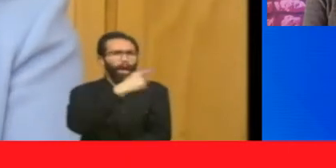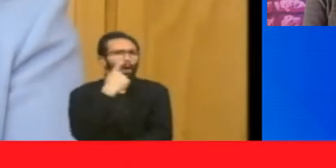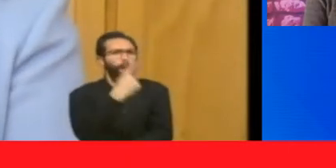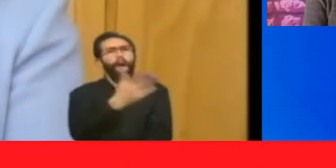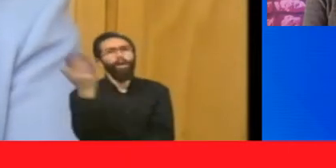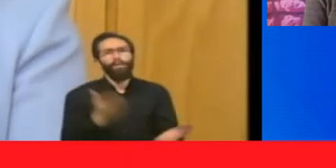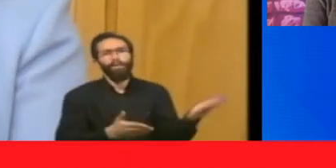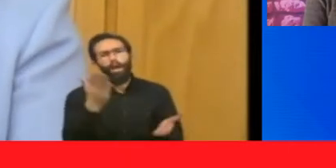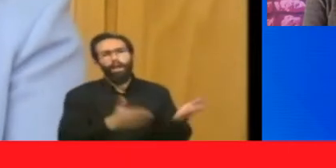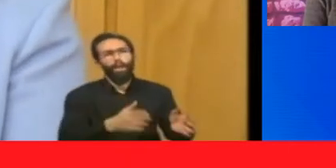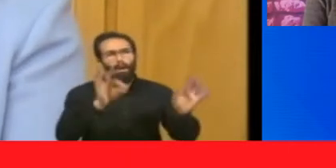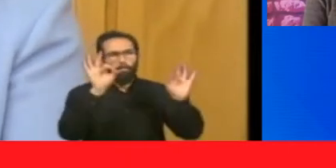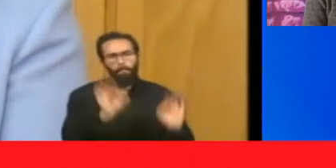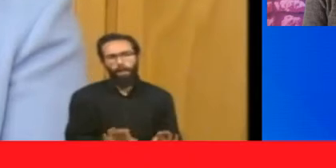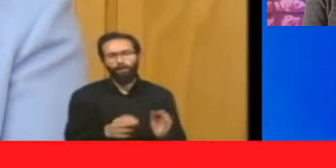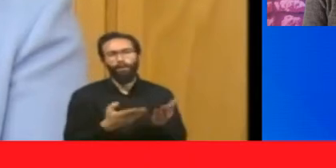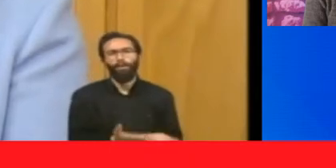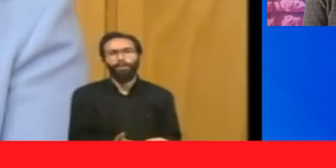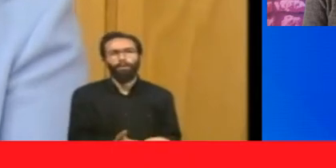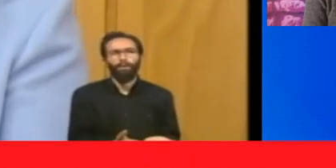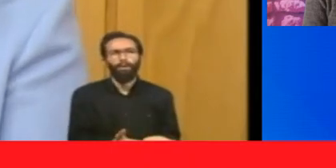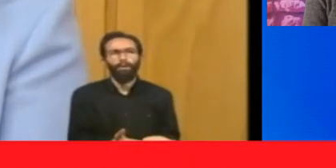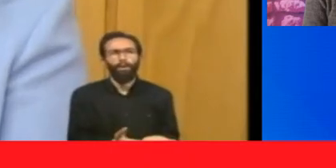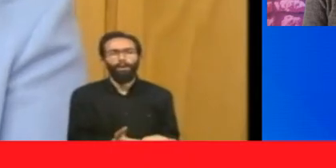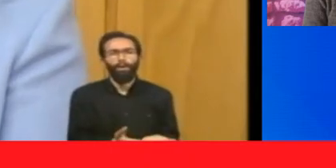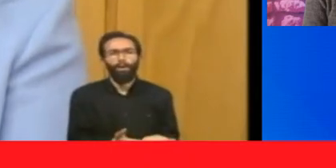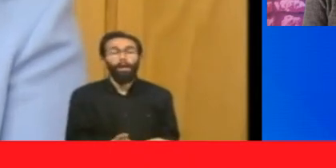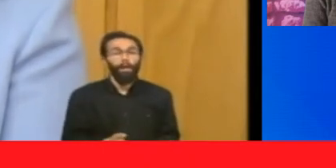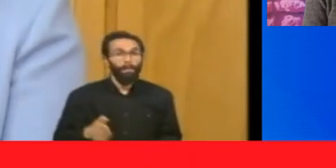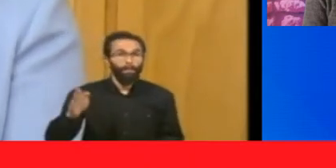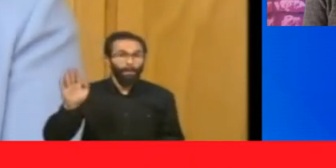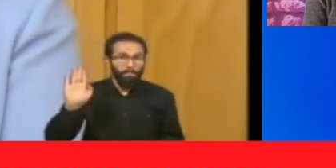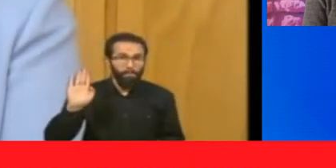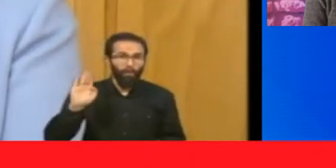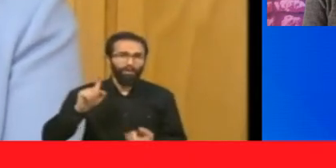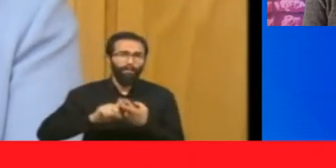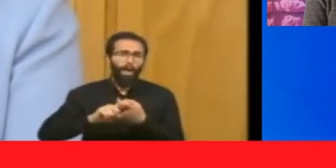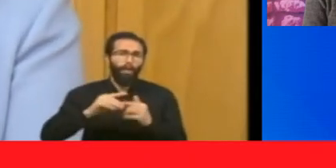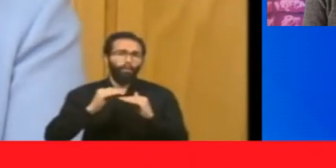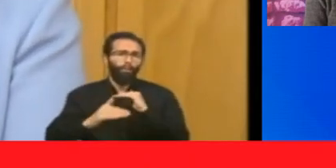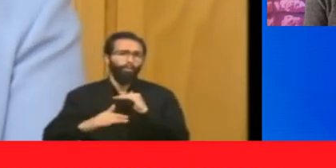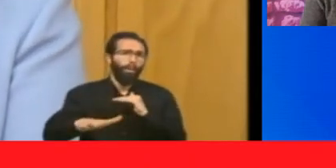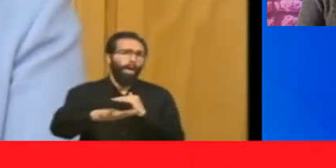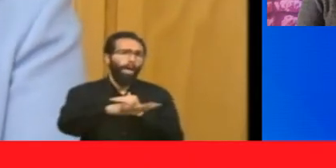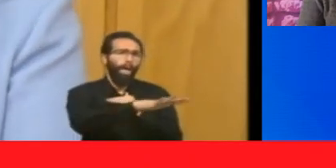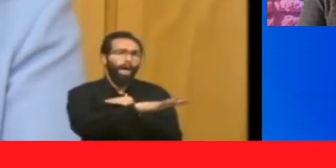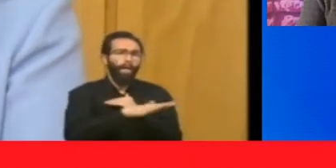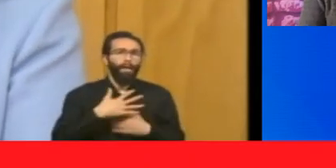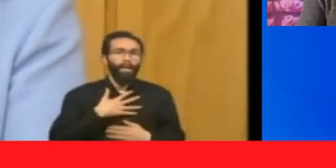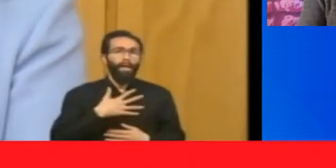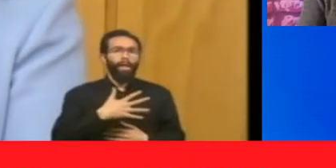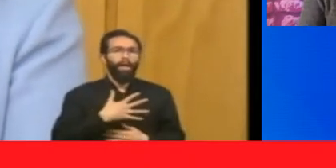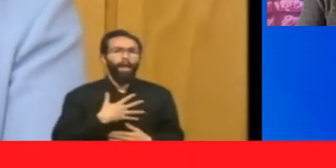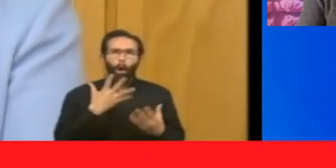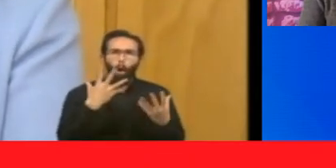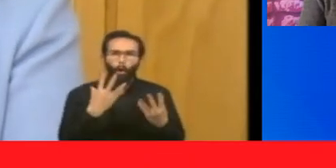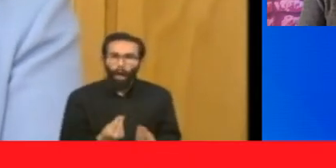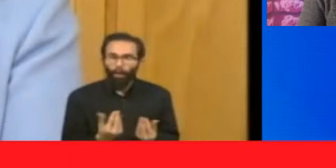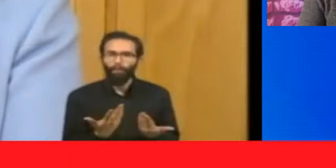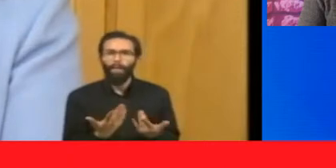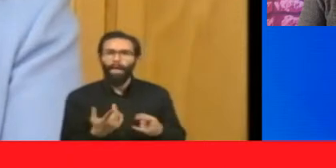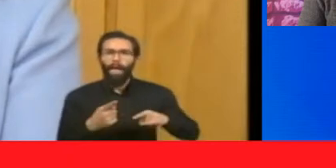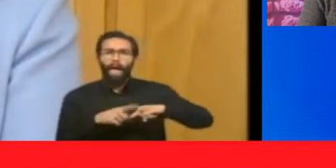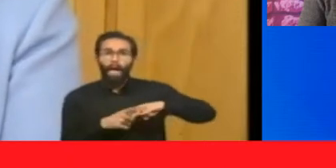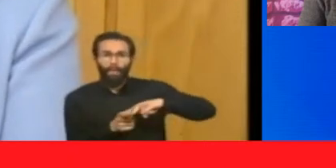geniş değineceğim değerli arkadaşlar. Evet, demokrasiye ve topluma nefes aldıran, umut olan